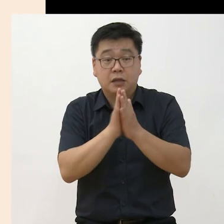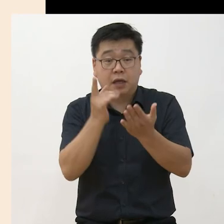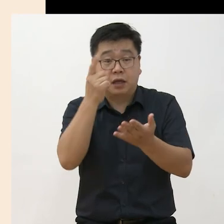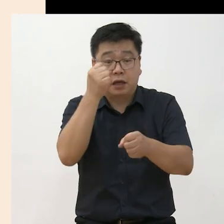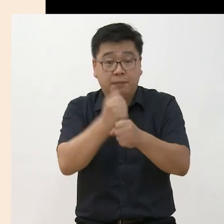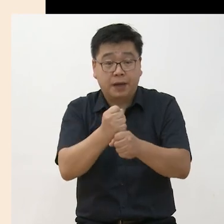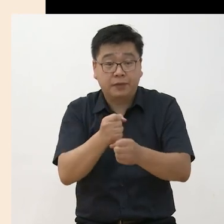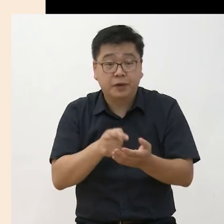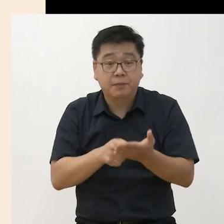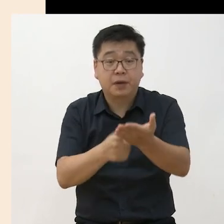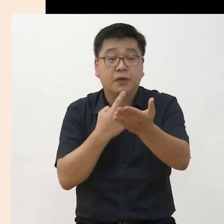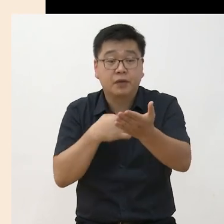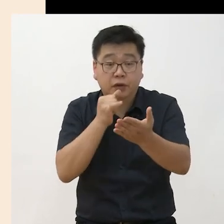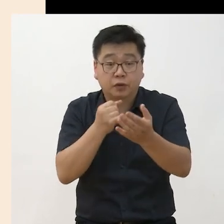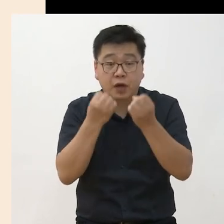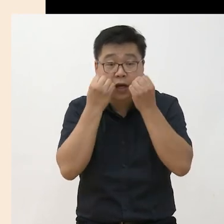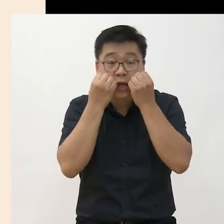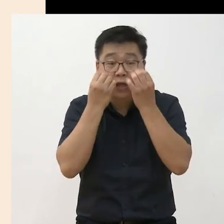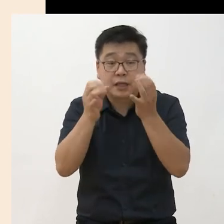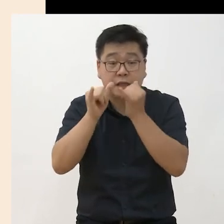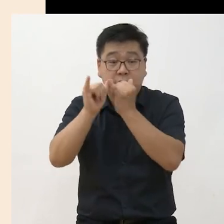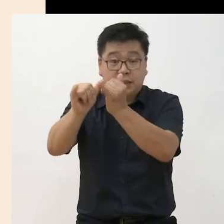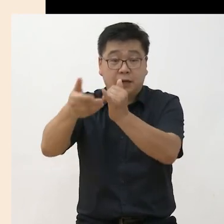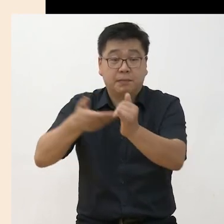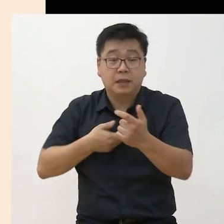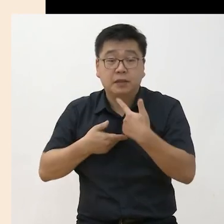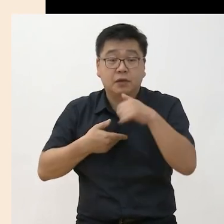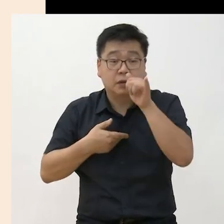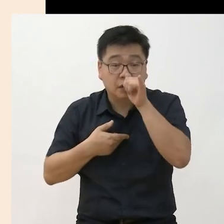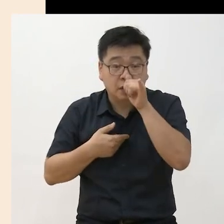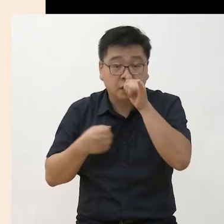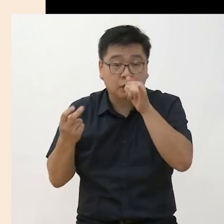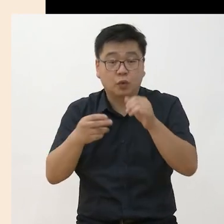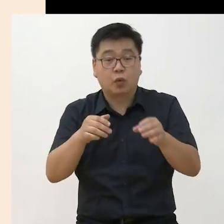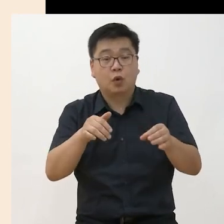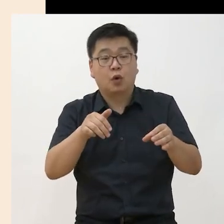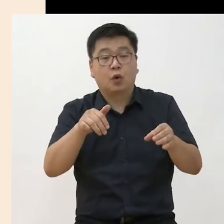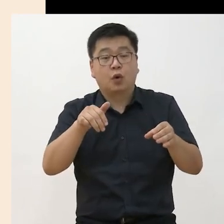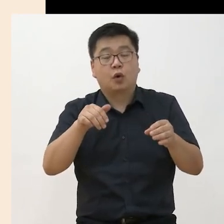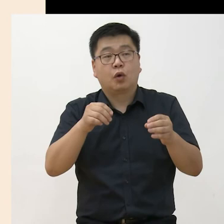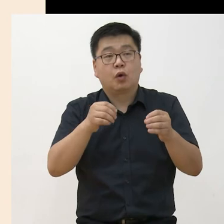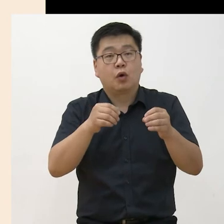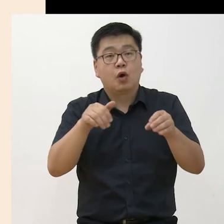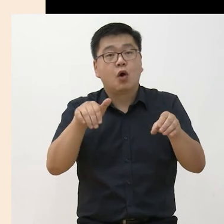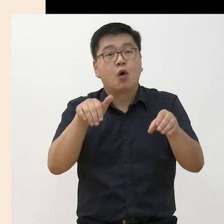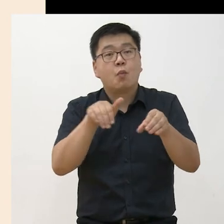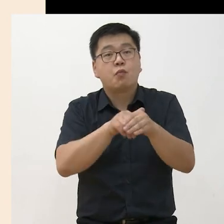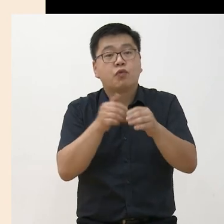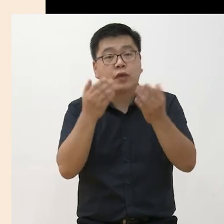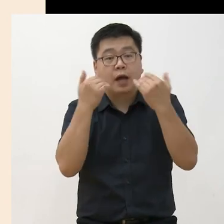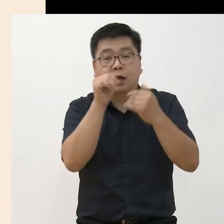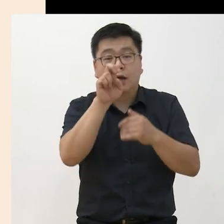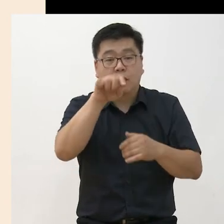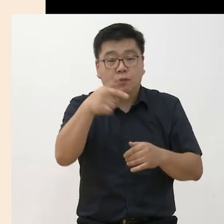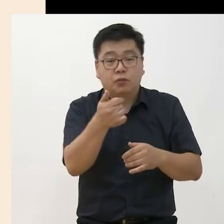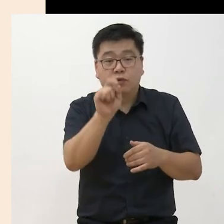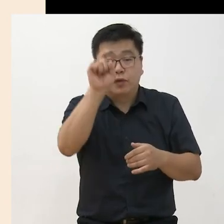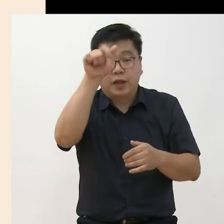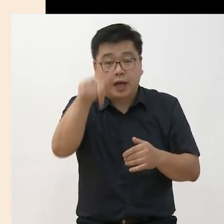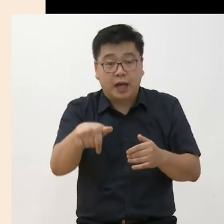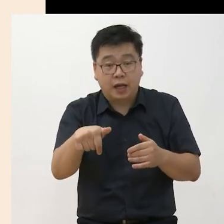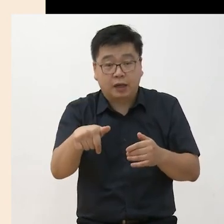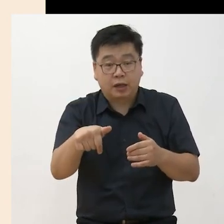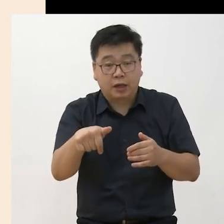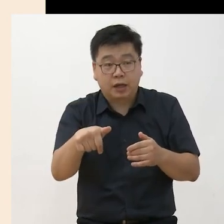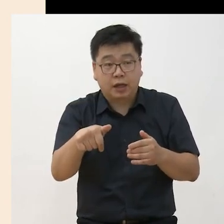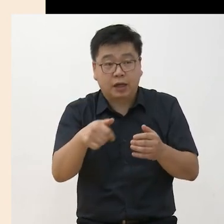문학상을 수상했거나 또는 해당 분야 문예지의 매체에 작품을 발표했거나 여기는 이제 온라인 디지털